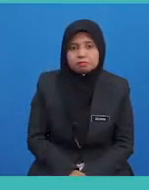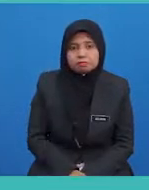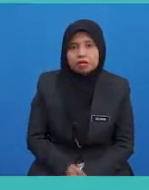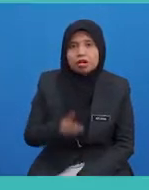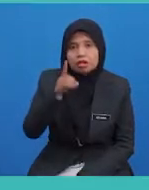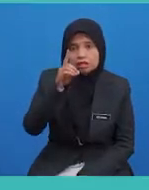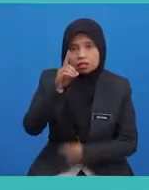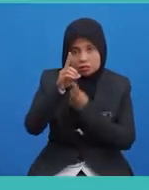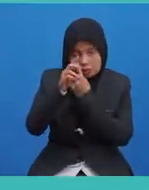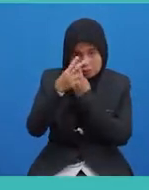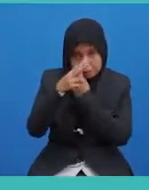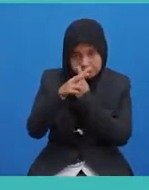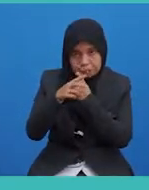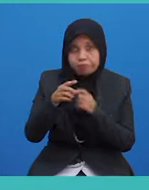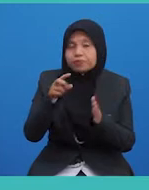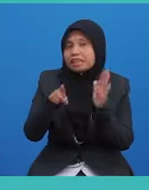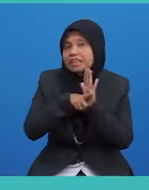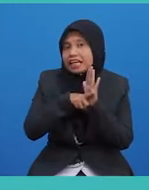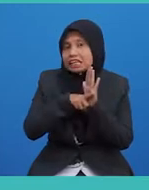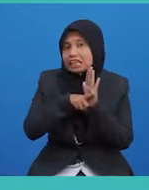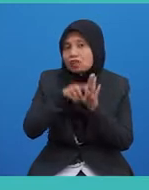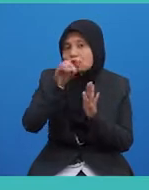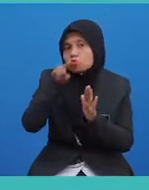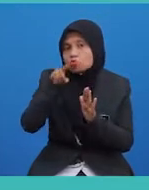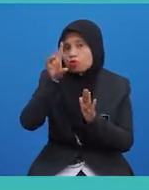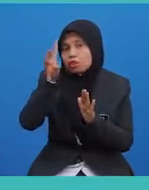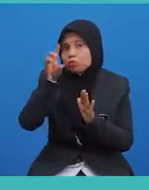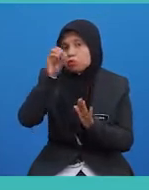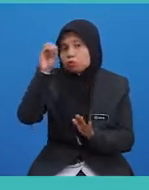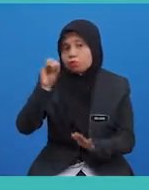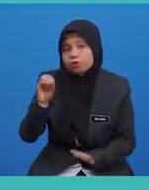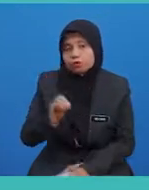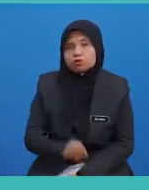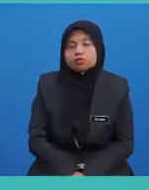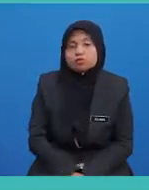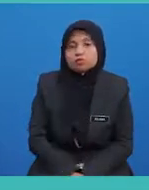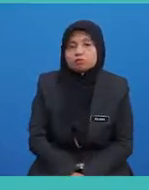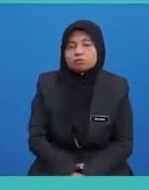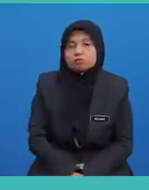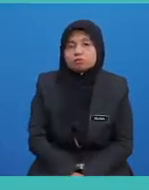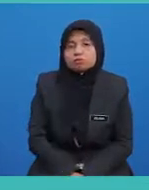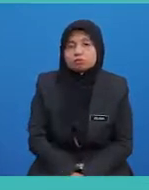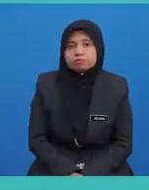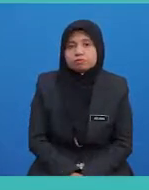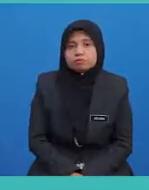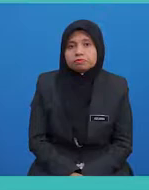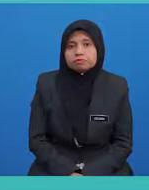Data tersirat pula ialah negatif 0.7%.